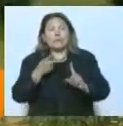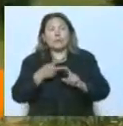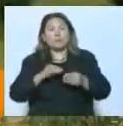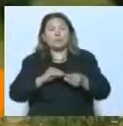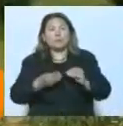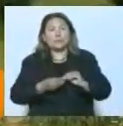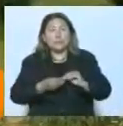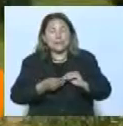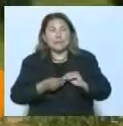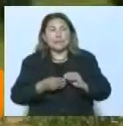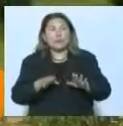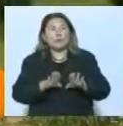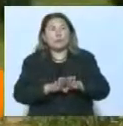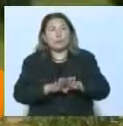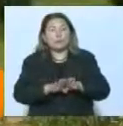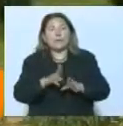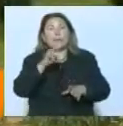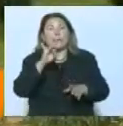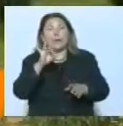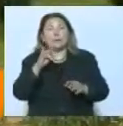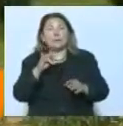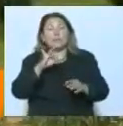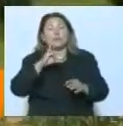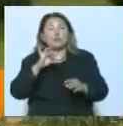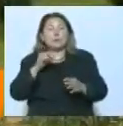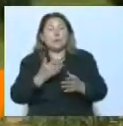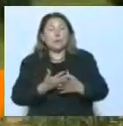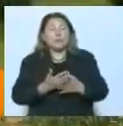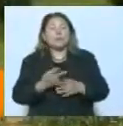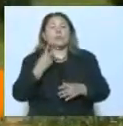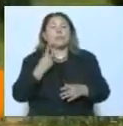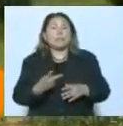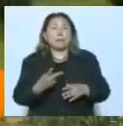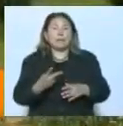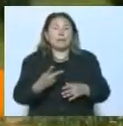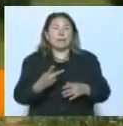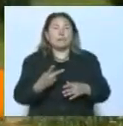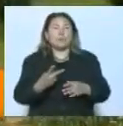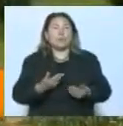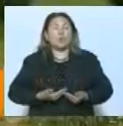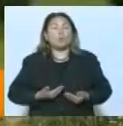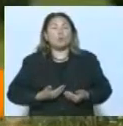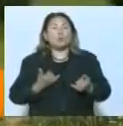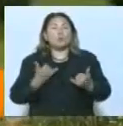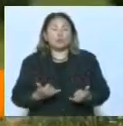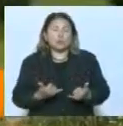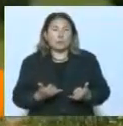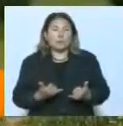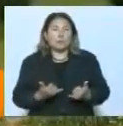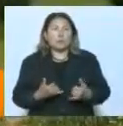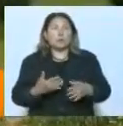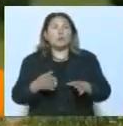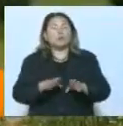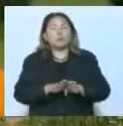мәселе жастардың арасындағы креативті индустрияны дамыту. Осы екі бағыт біздің өмір үшін жаңа бағыт.